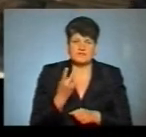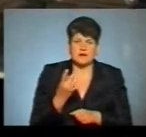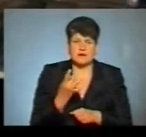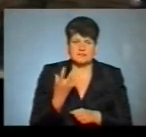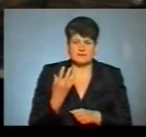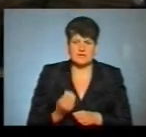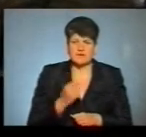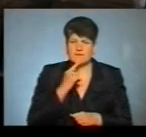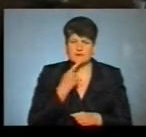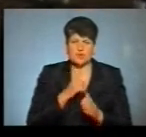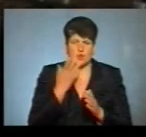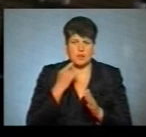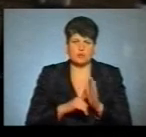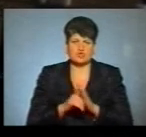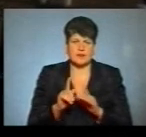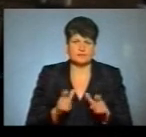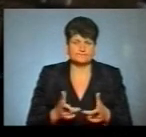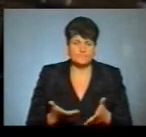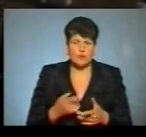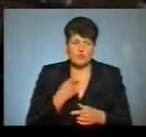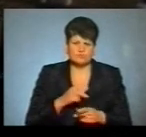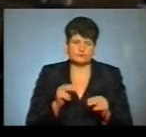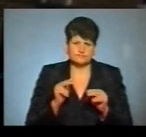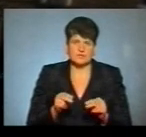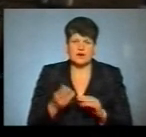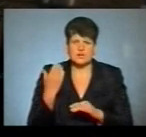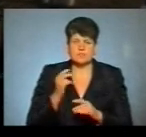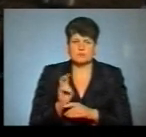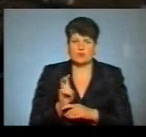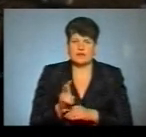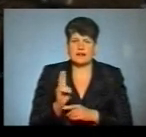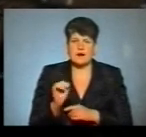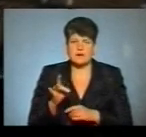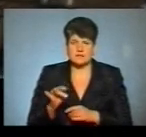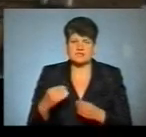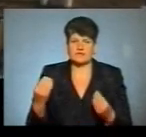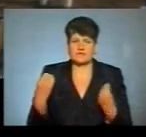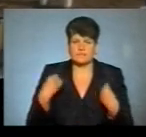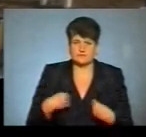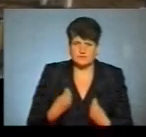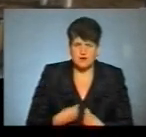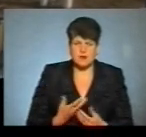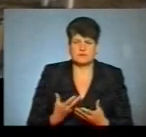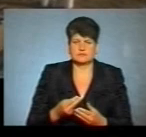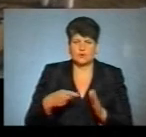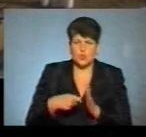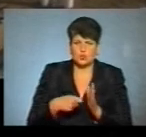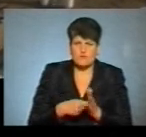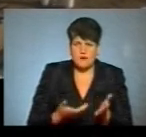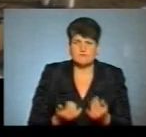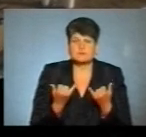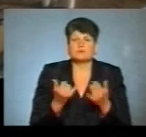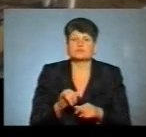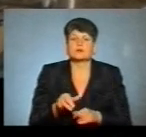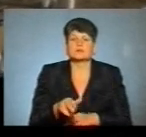коли епідемія почалася. Ну, карта як воно є. Перше ходили в Каритас, Каритас годував, вдягав, а тепер куди йти? Тепер